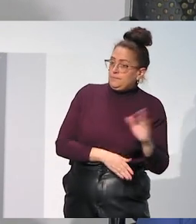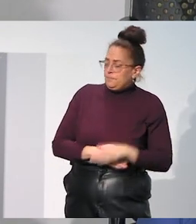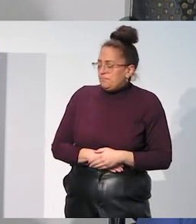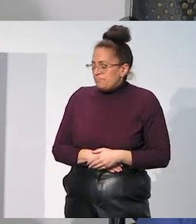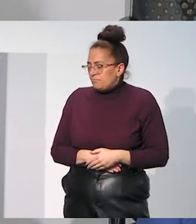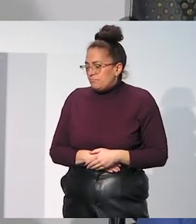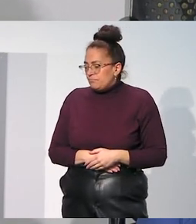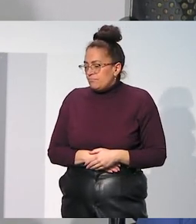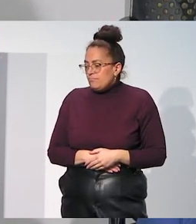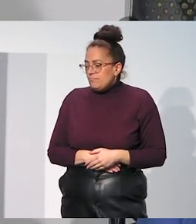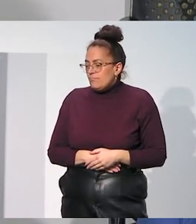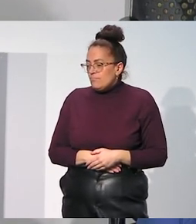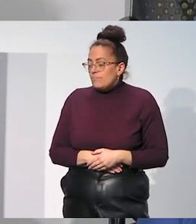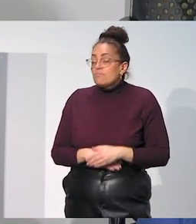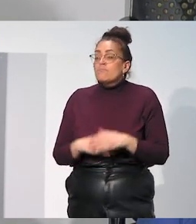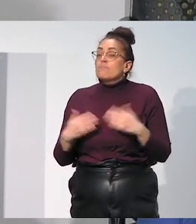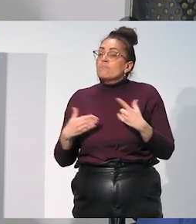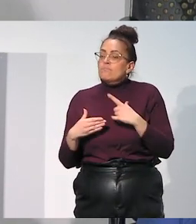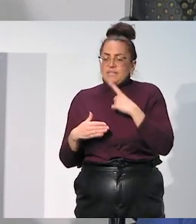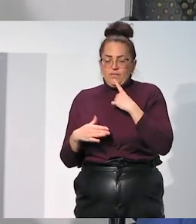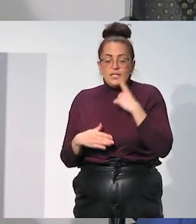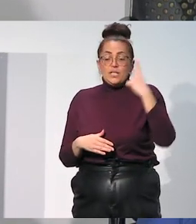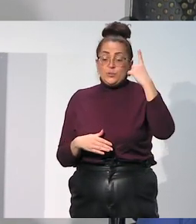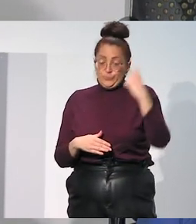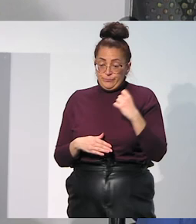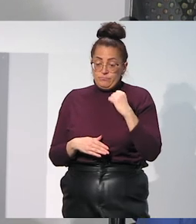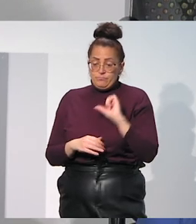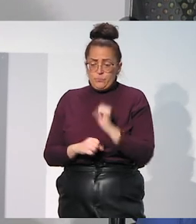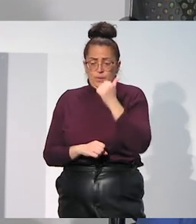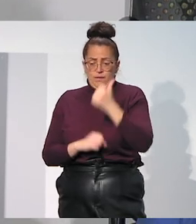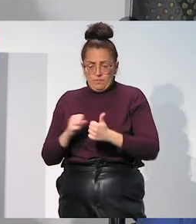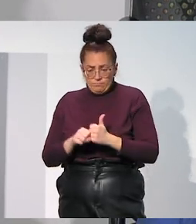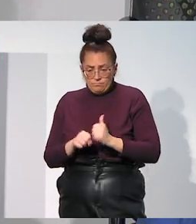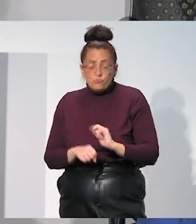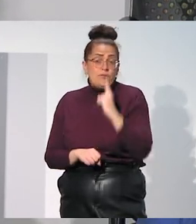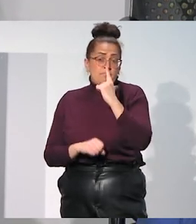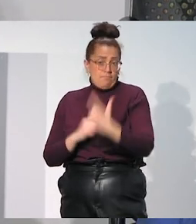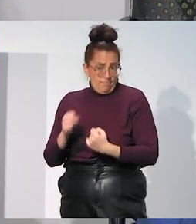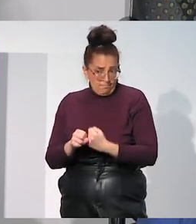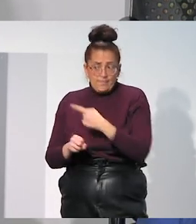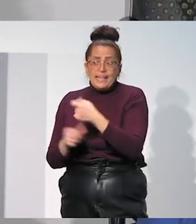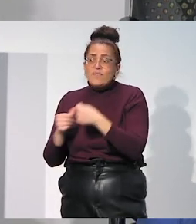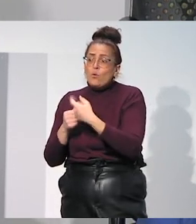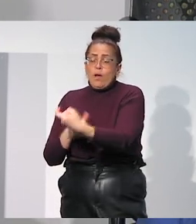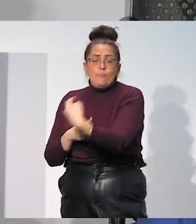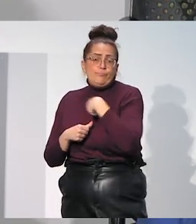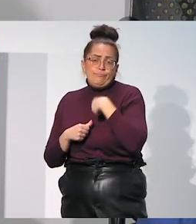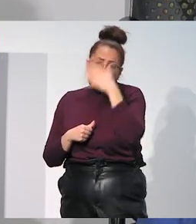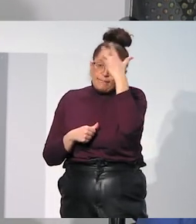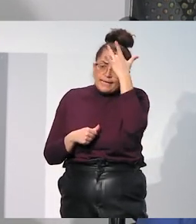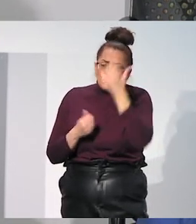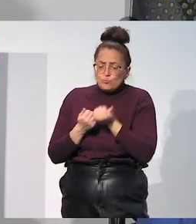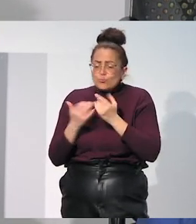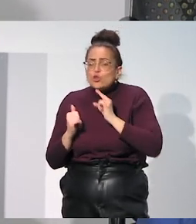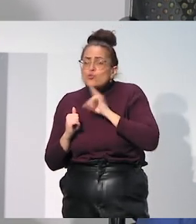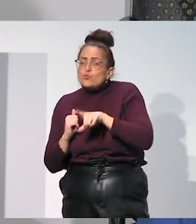Au début, les deux premières années, elle était venue passer quelques jours, en été, entre le